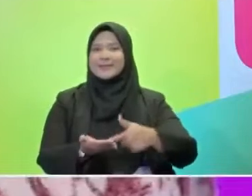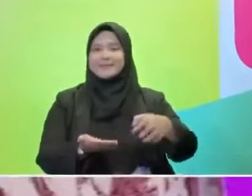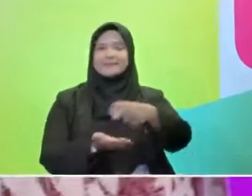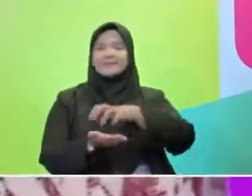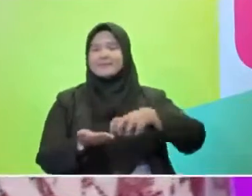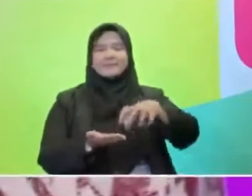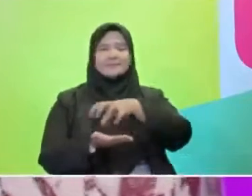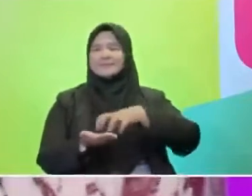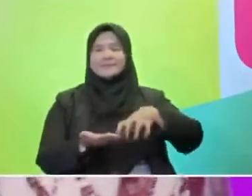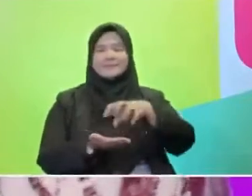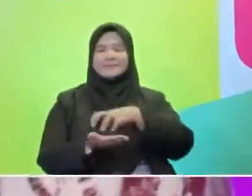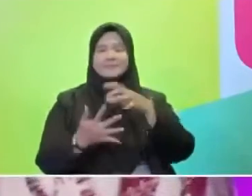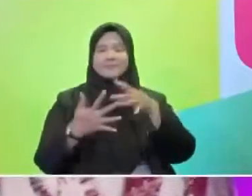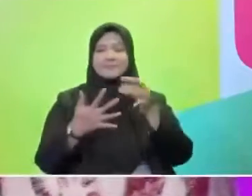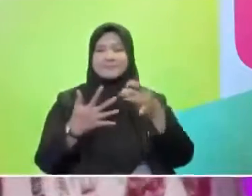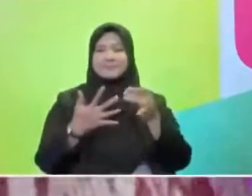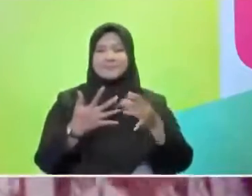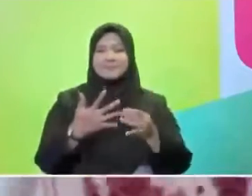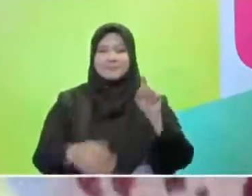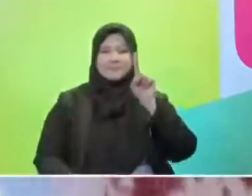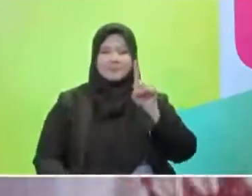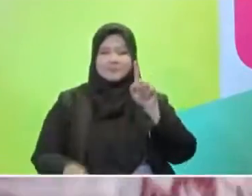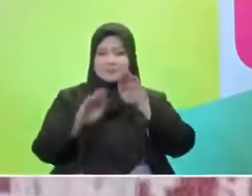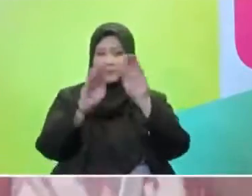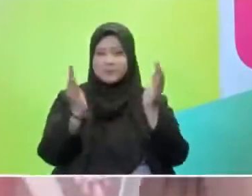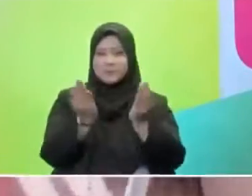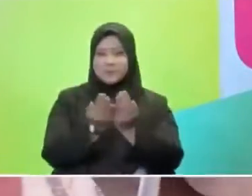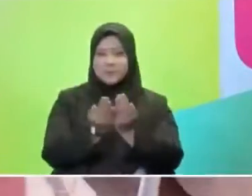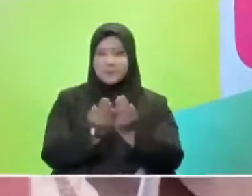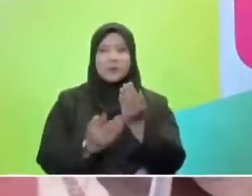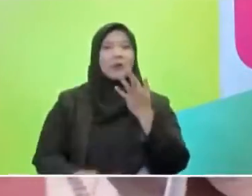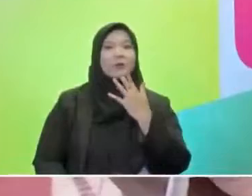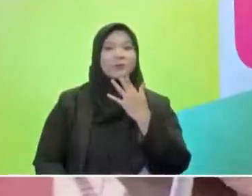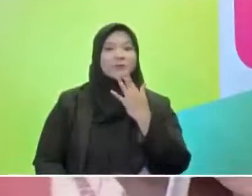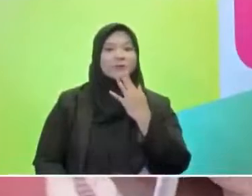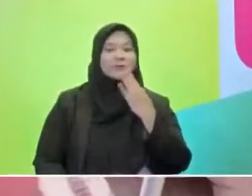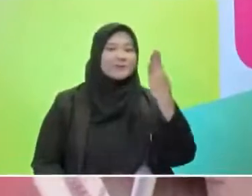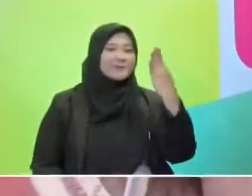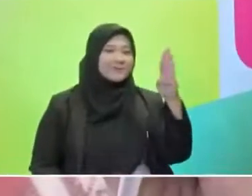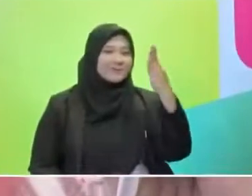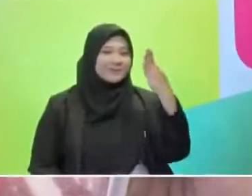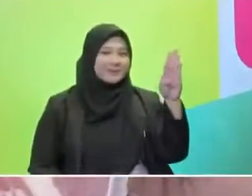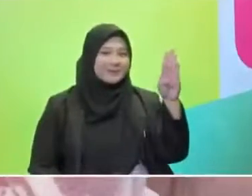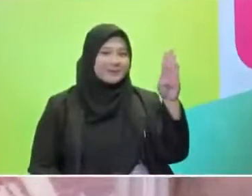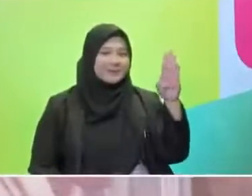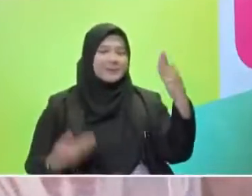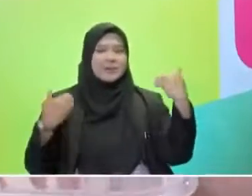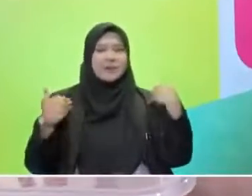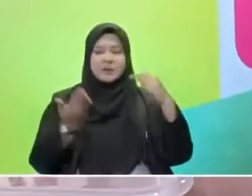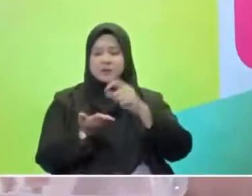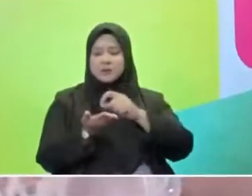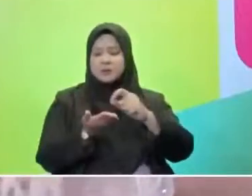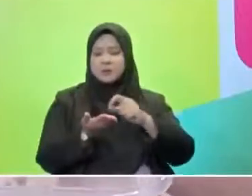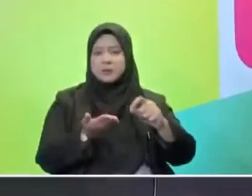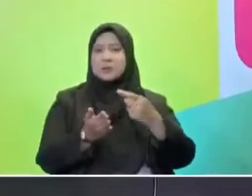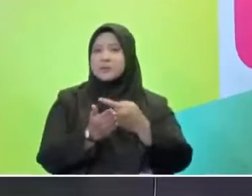mata. Pilih satu bola. Okey, sudah dapat satu. Hari Natal. Hari Natal tu apa,